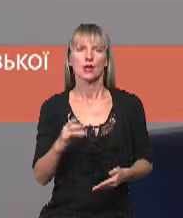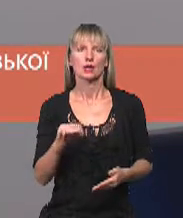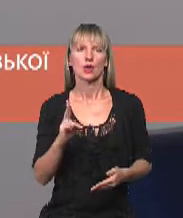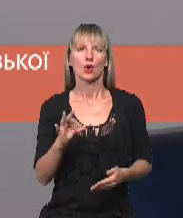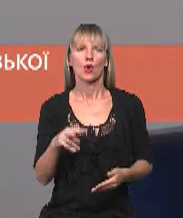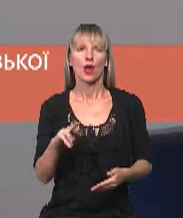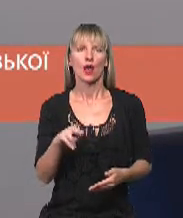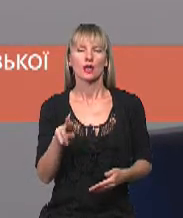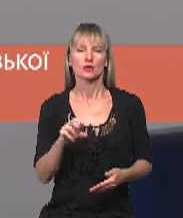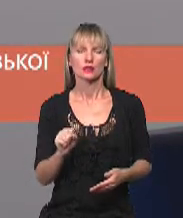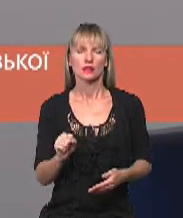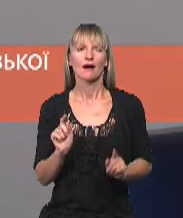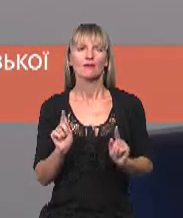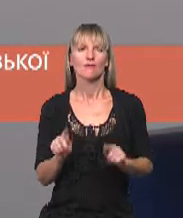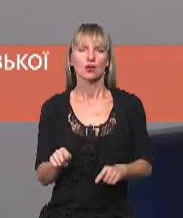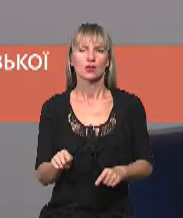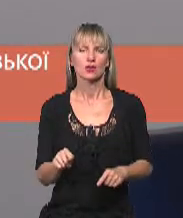Коляда. Вона